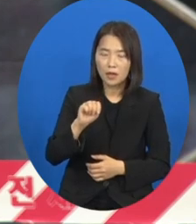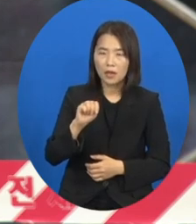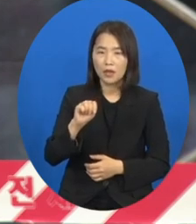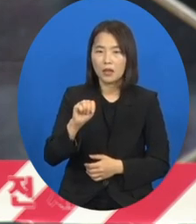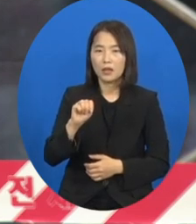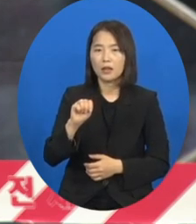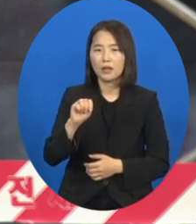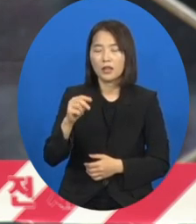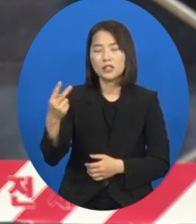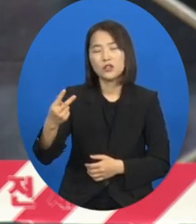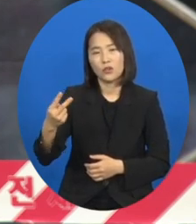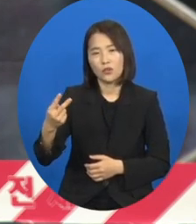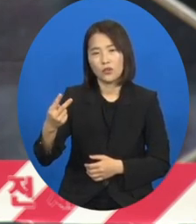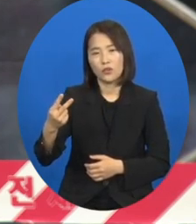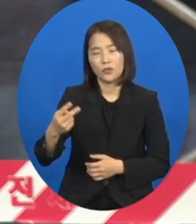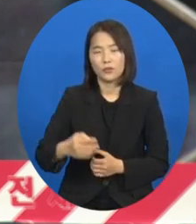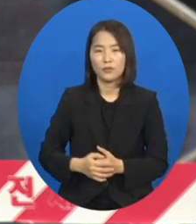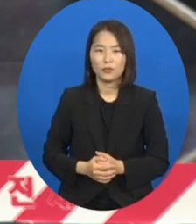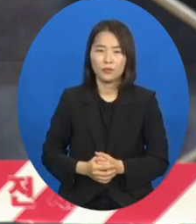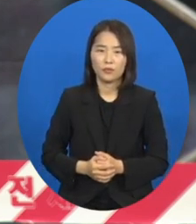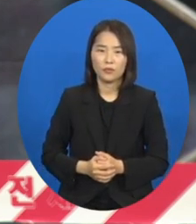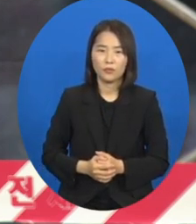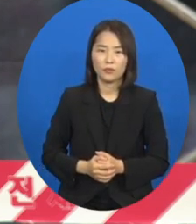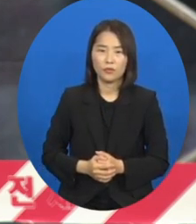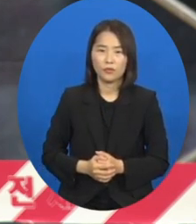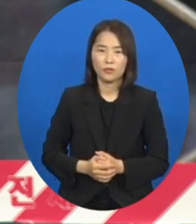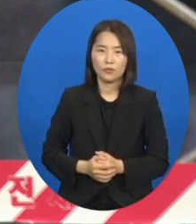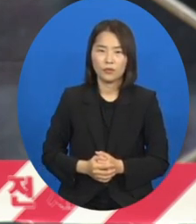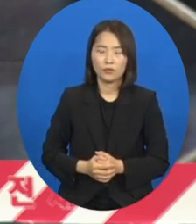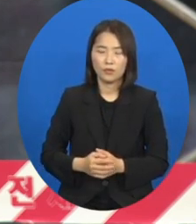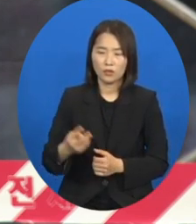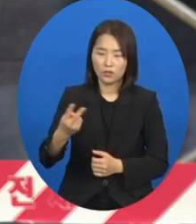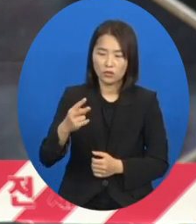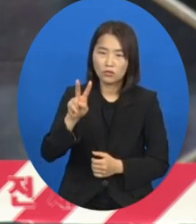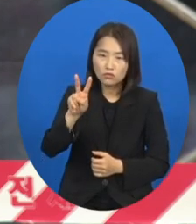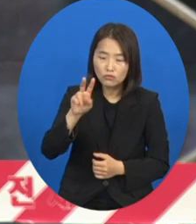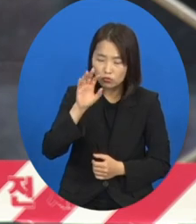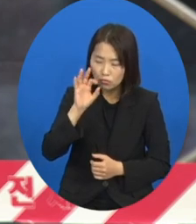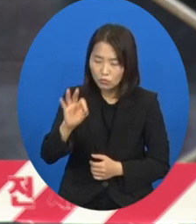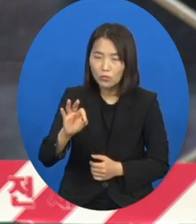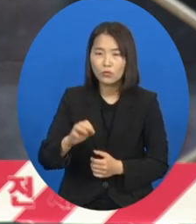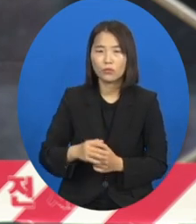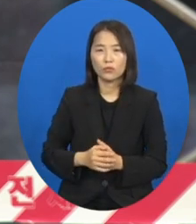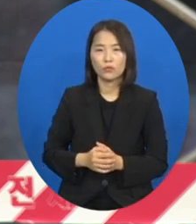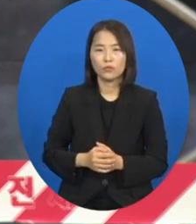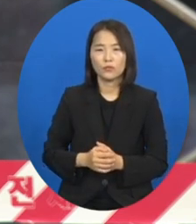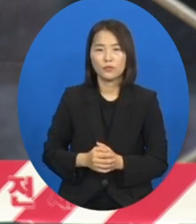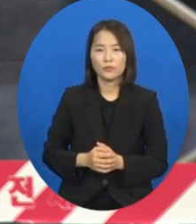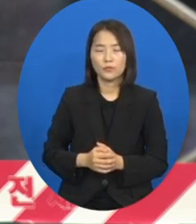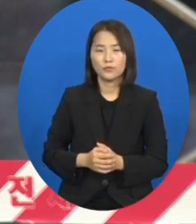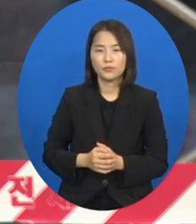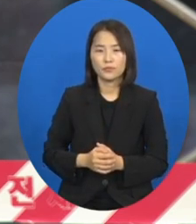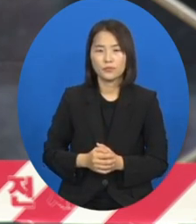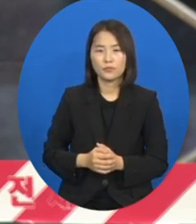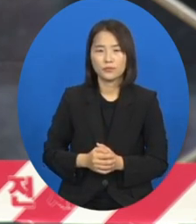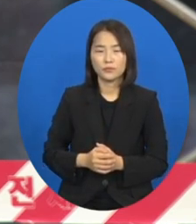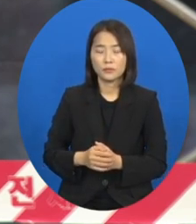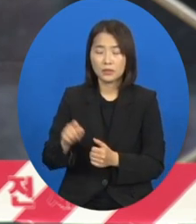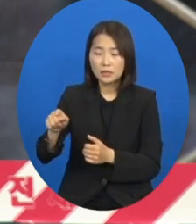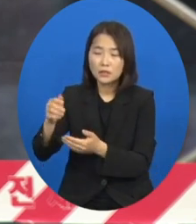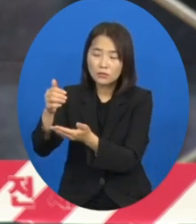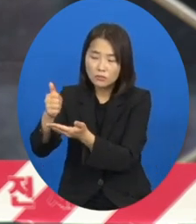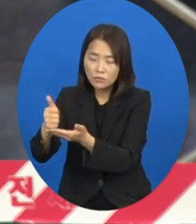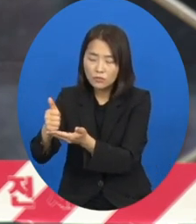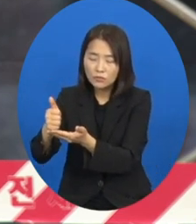2천 원이었습니다. 저는 그 천 원짜리 두 장을 보면서 아 이분이 본인이 드릴 수